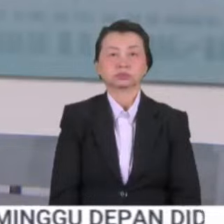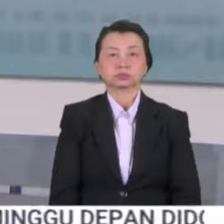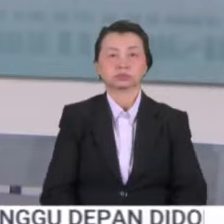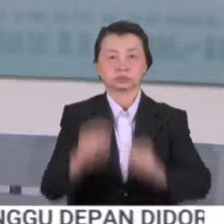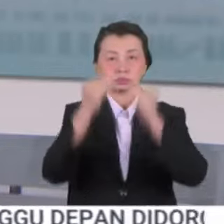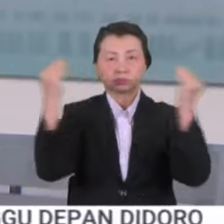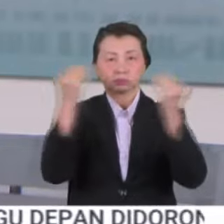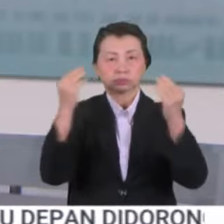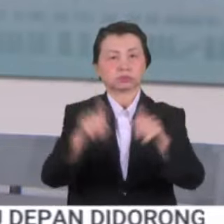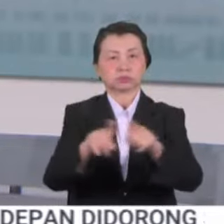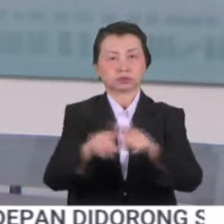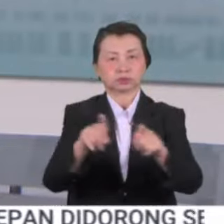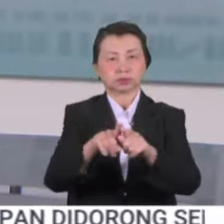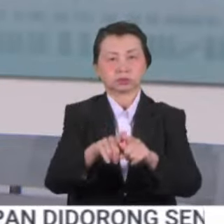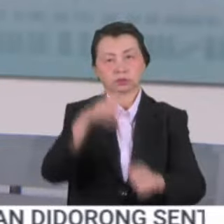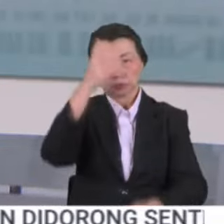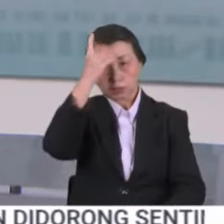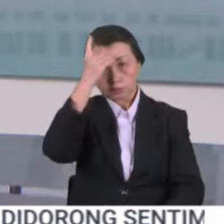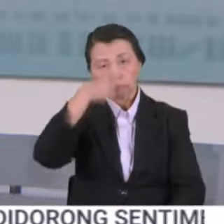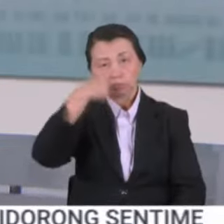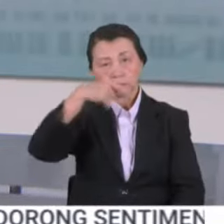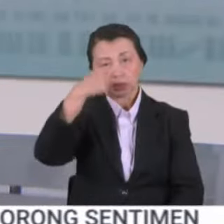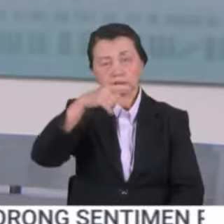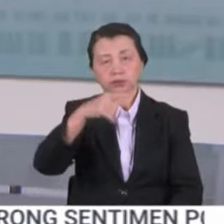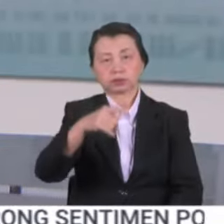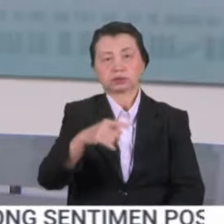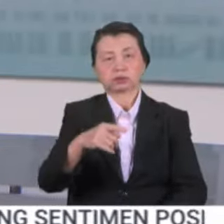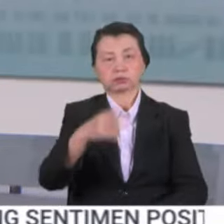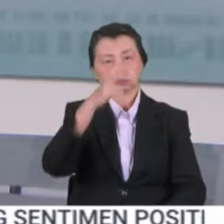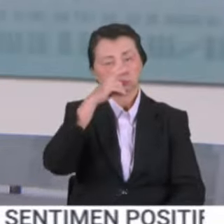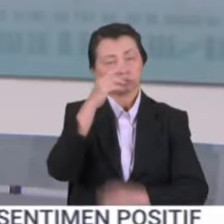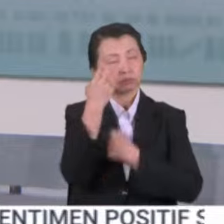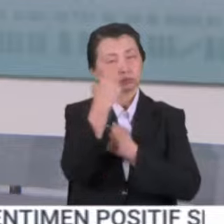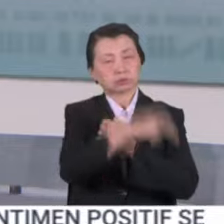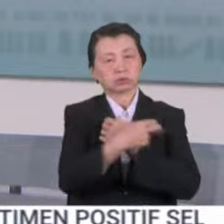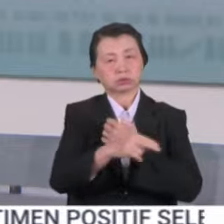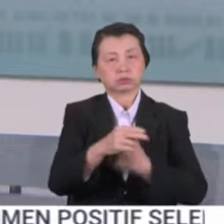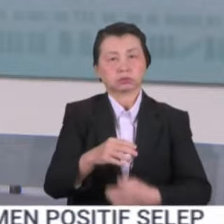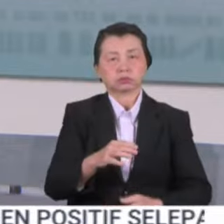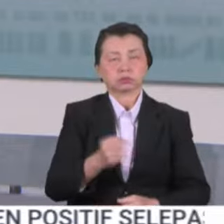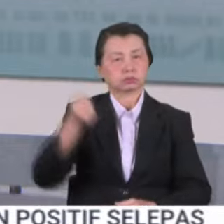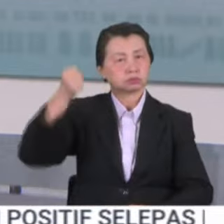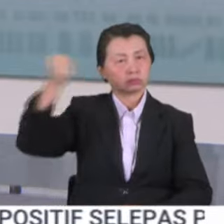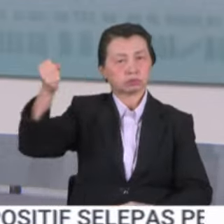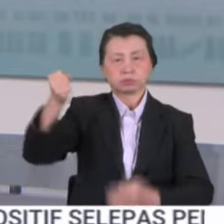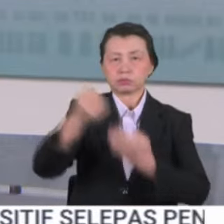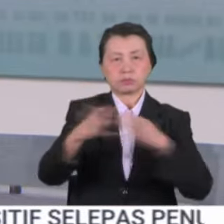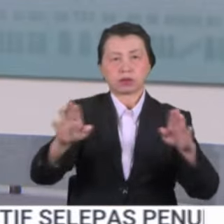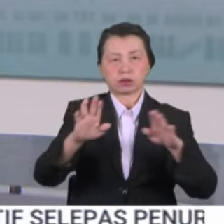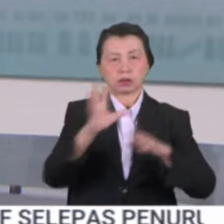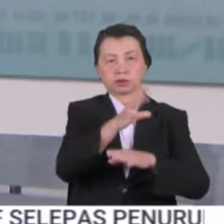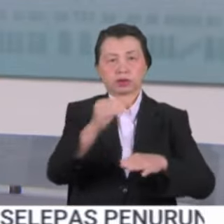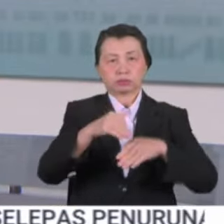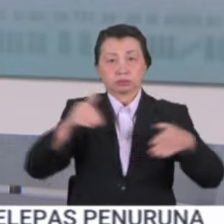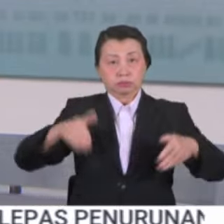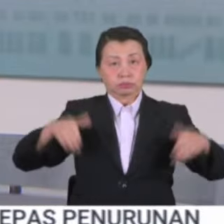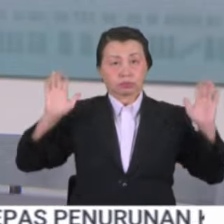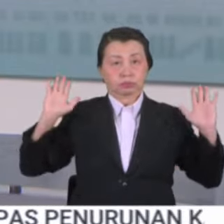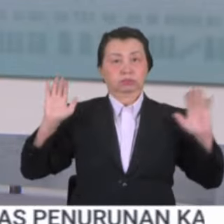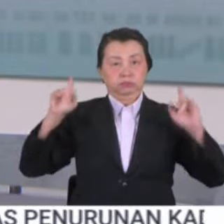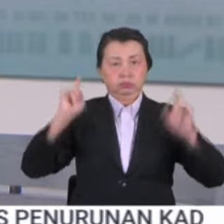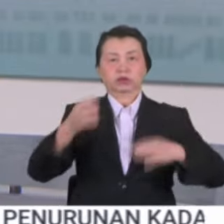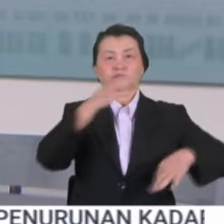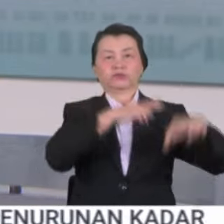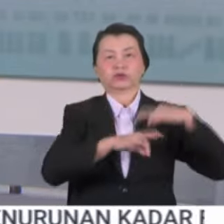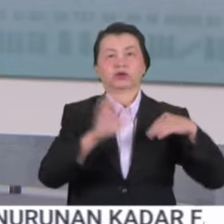Dalam majlis sama, Datuk Sri Fadilah berkata pendirian negara yang berpegang teguh kepada dasar bebas dan berkecuali perlu